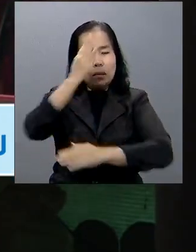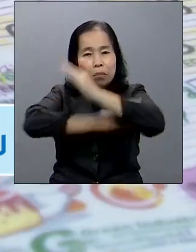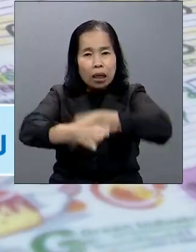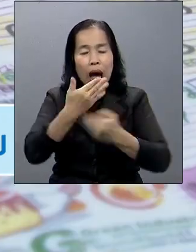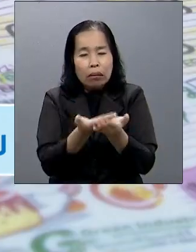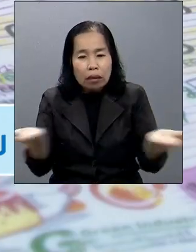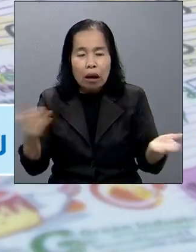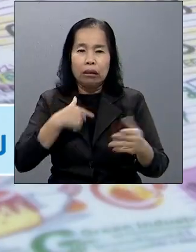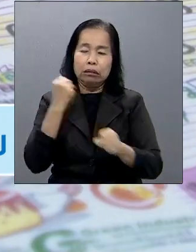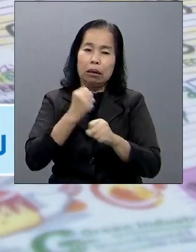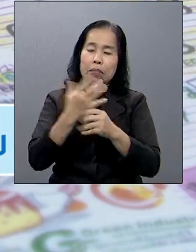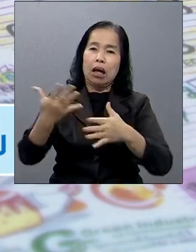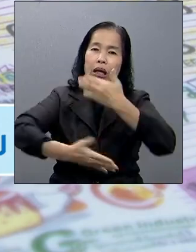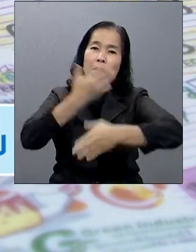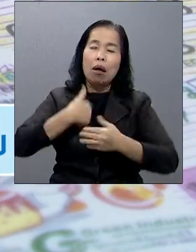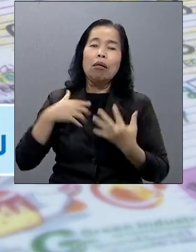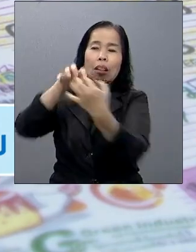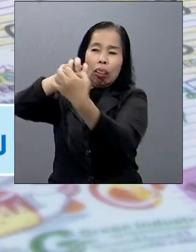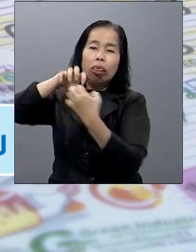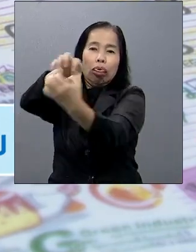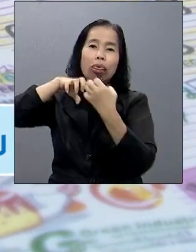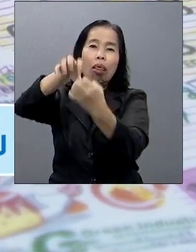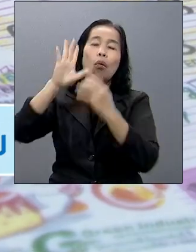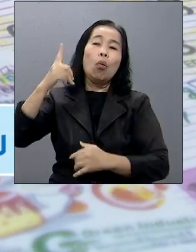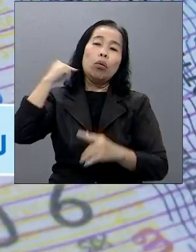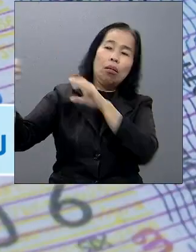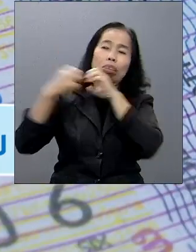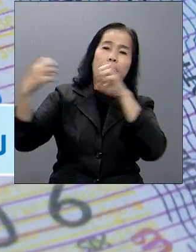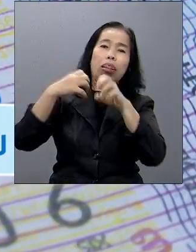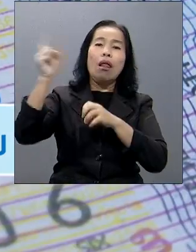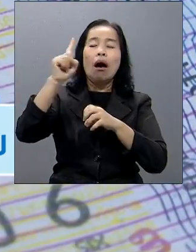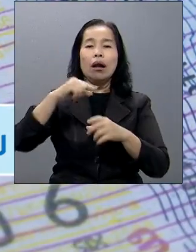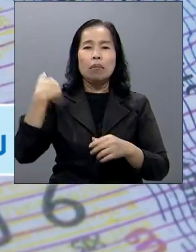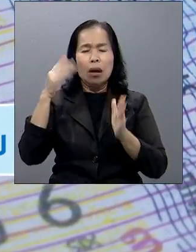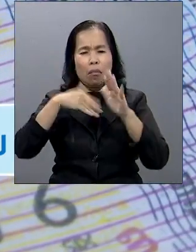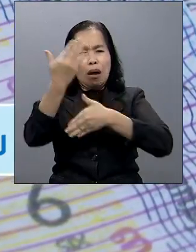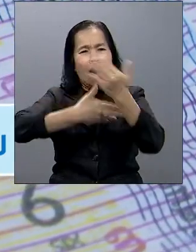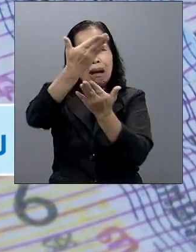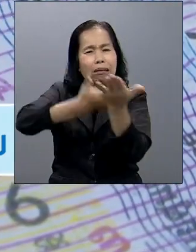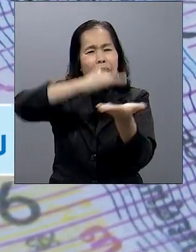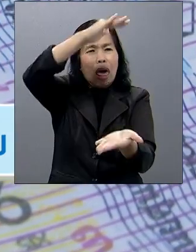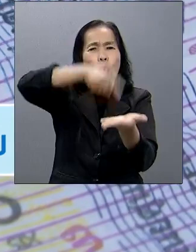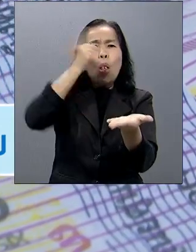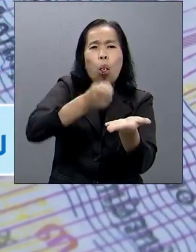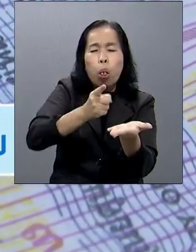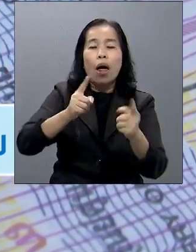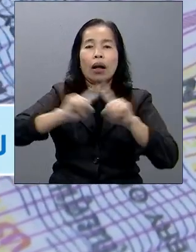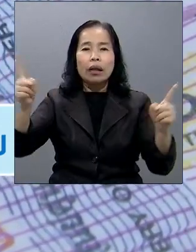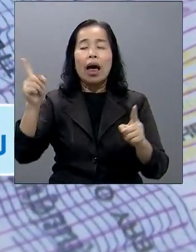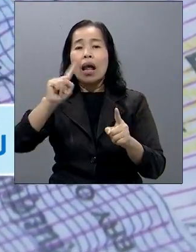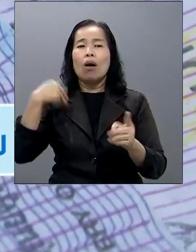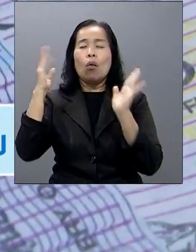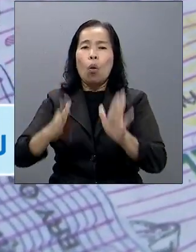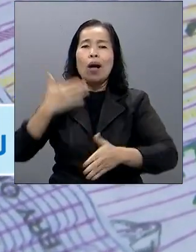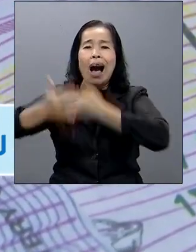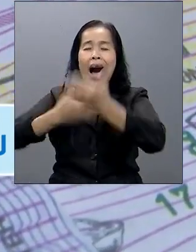ลากเลี้ยงชีพต้องมาแย่งชิงกันเองอีกกับจำนวนสลากที่มันมีเท่าเดิมแต่ที่เพิ่มเติมคือจำนวนคนข